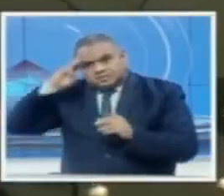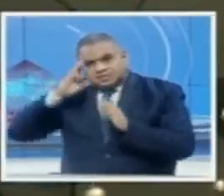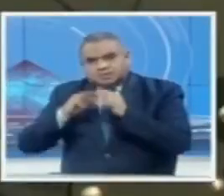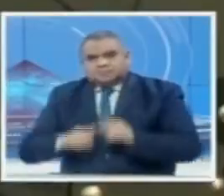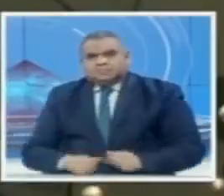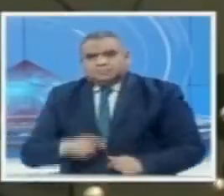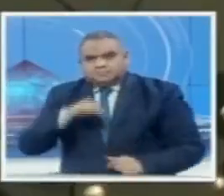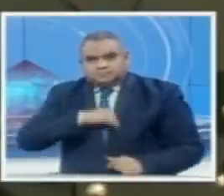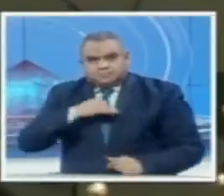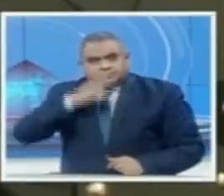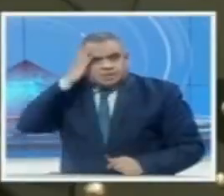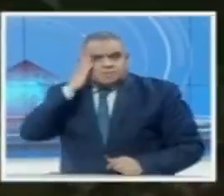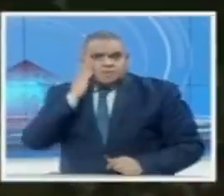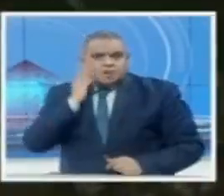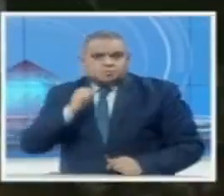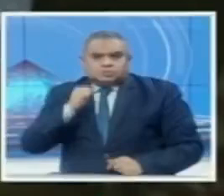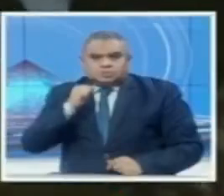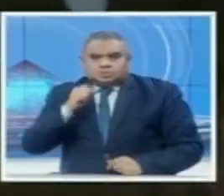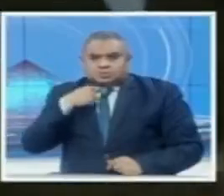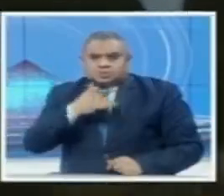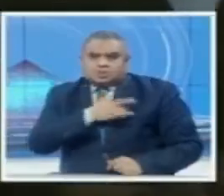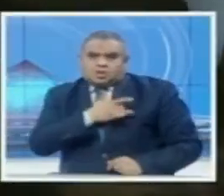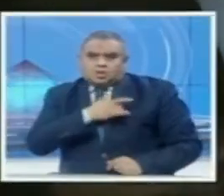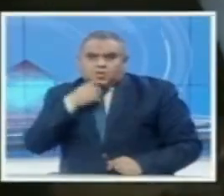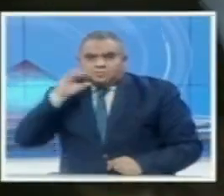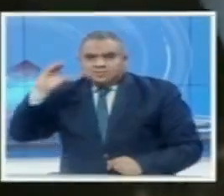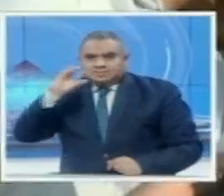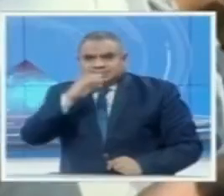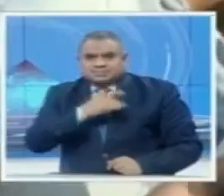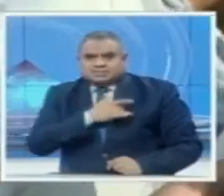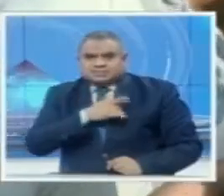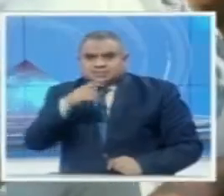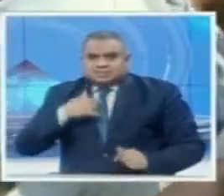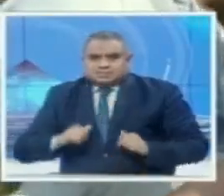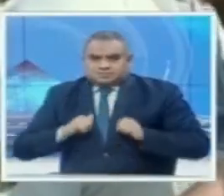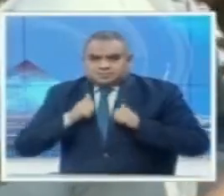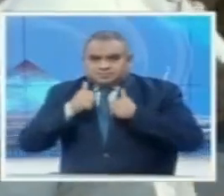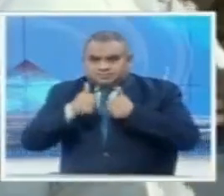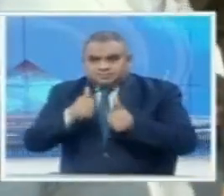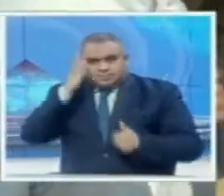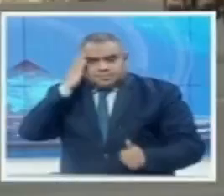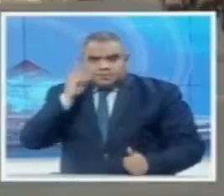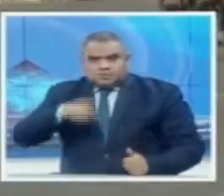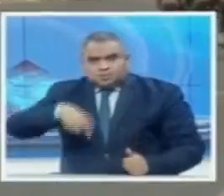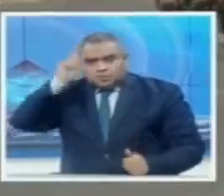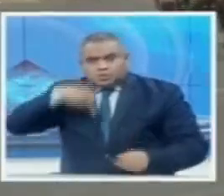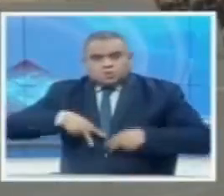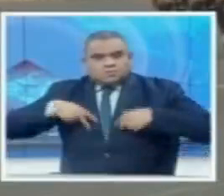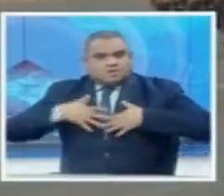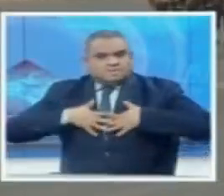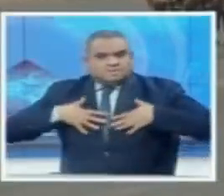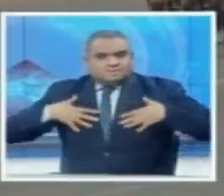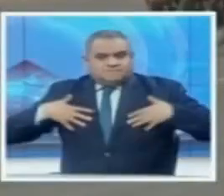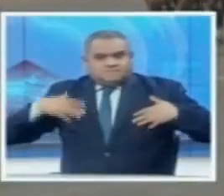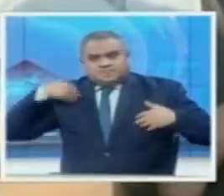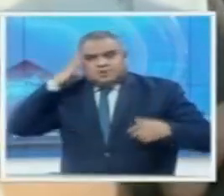احنا قعدت مبسوطة جدا، بحبك يا أساسي قوي قوي. الزيارة طبعا هو يوم حلو وانا